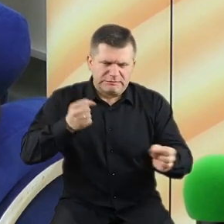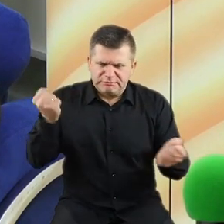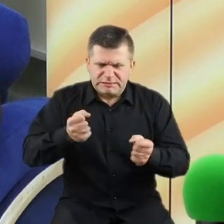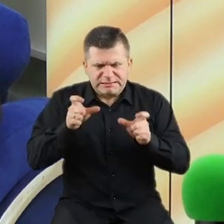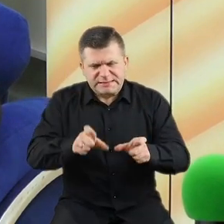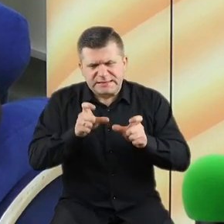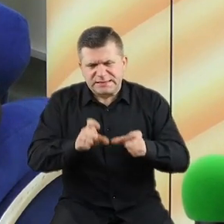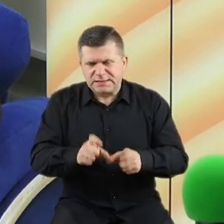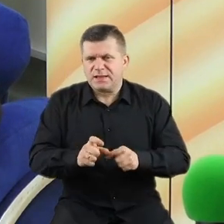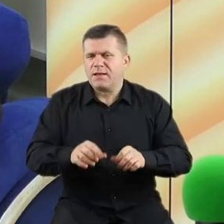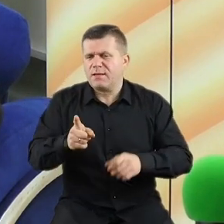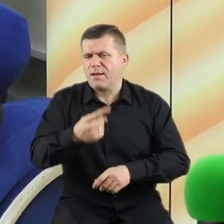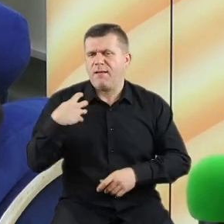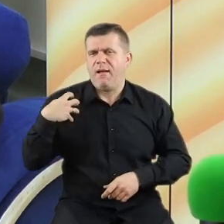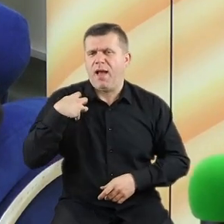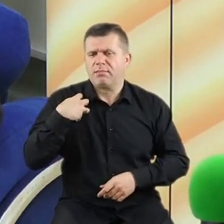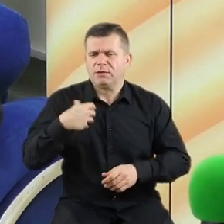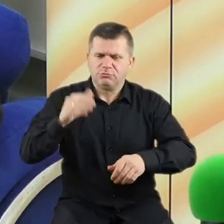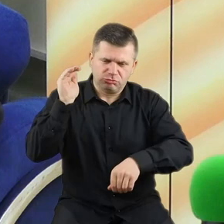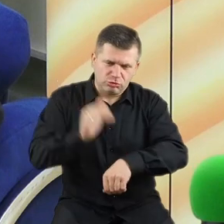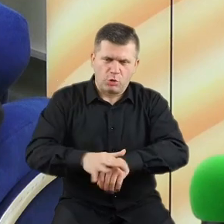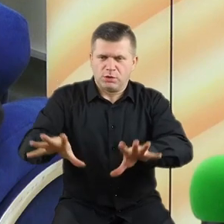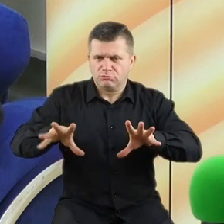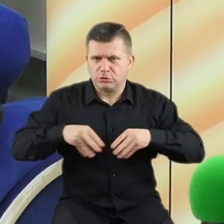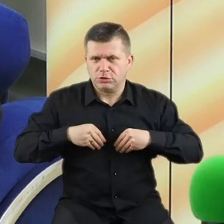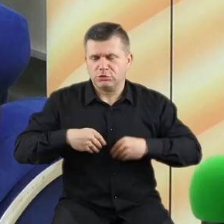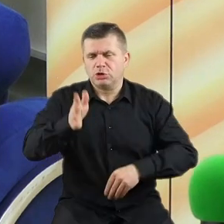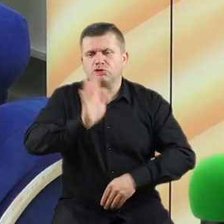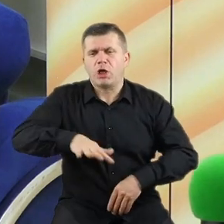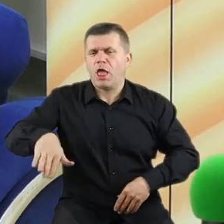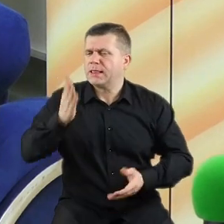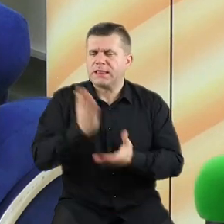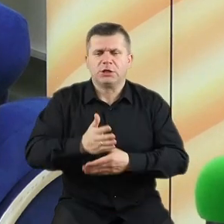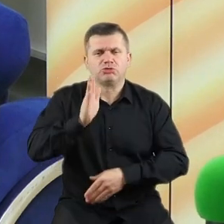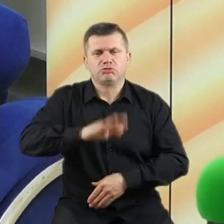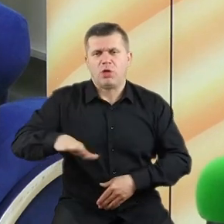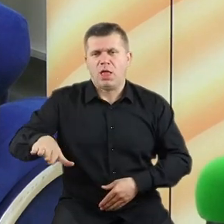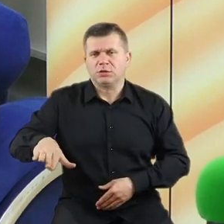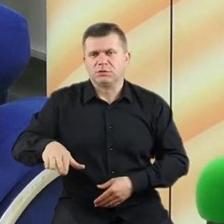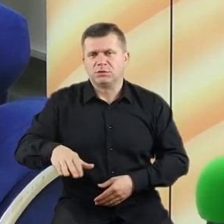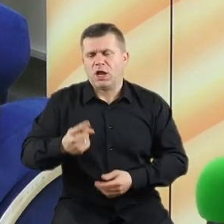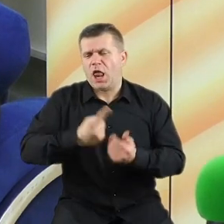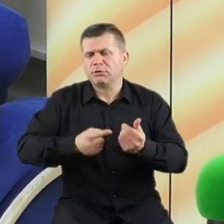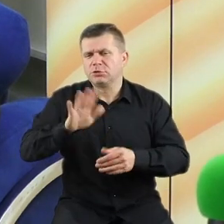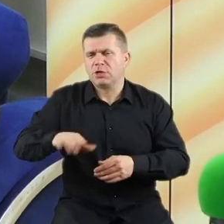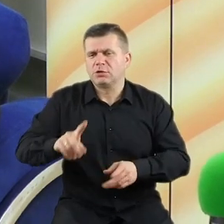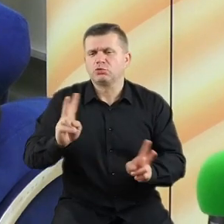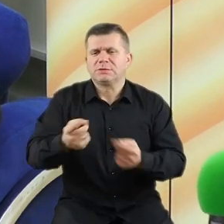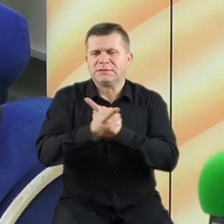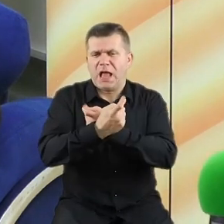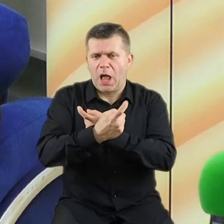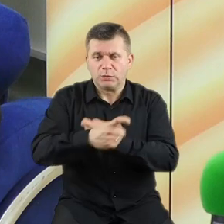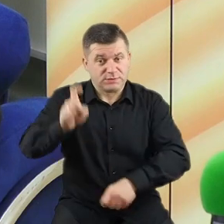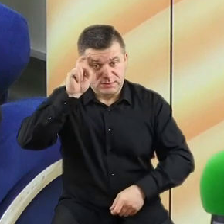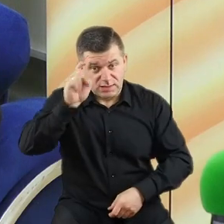naciskiem Wielka Brytania zgodziła się przyjąć dzieci żydowskie, ale tylko dzieci, jakąś tam liczbę dzieci żydowskich z Austrii,